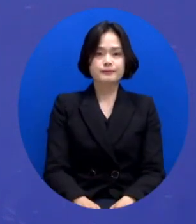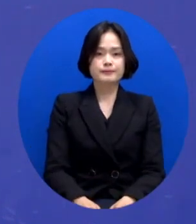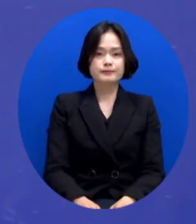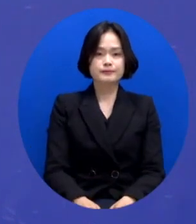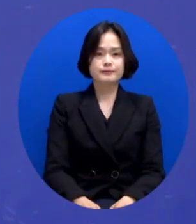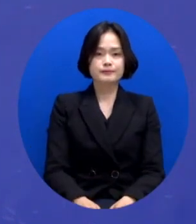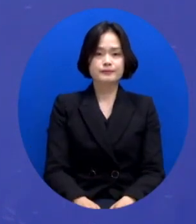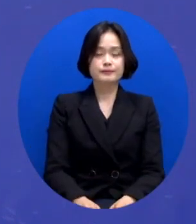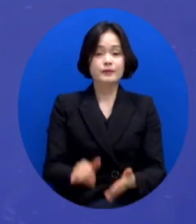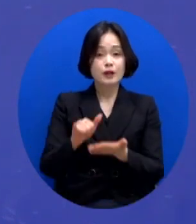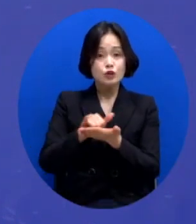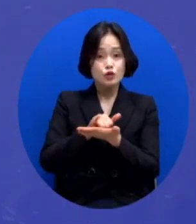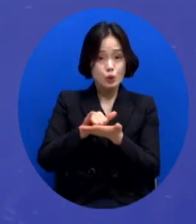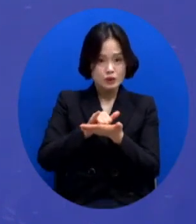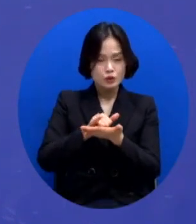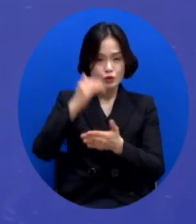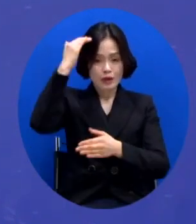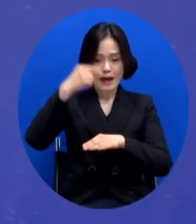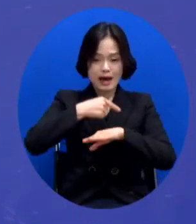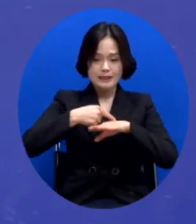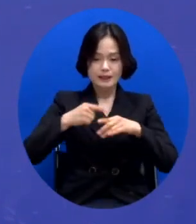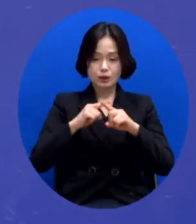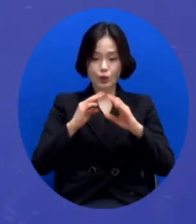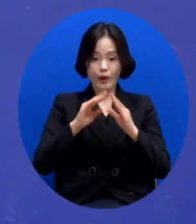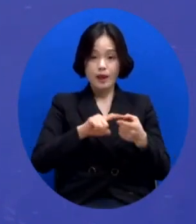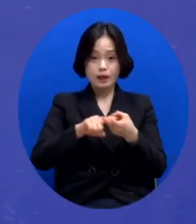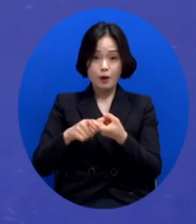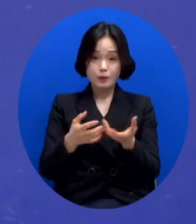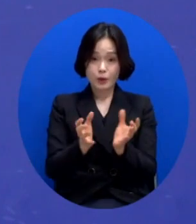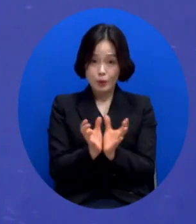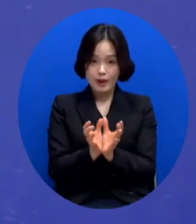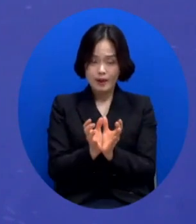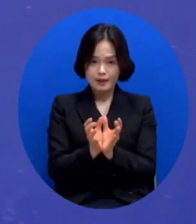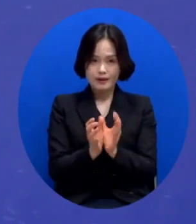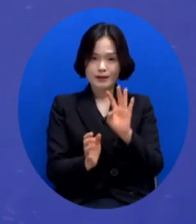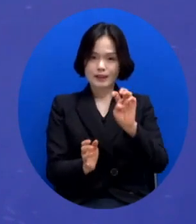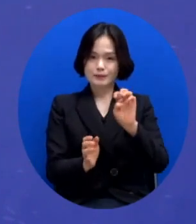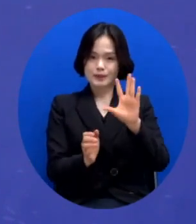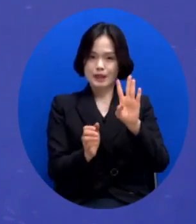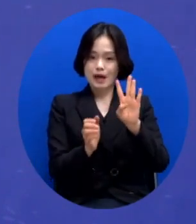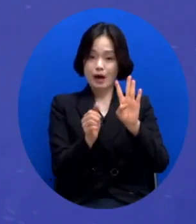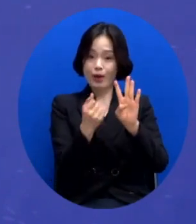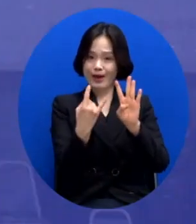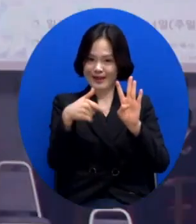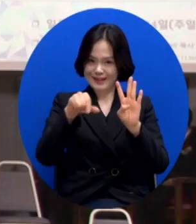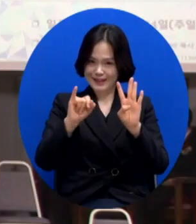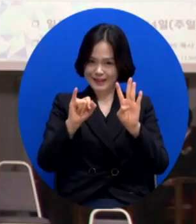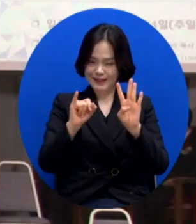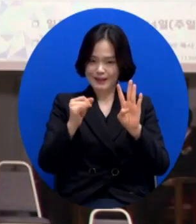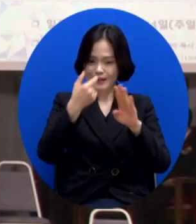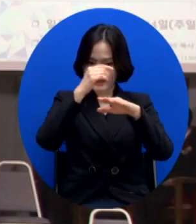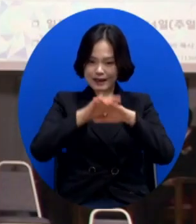기대 뉴욕 지구 한인교회 협의회 가 이민 사회와 함께하는 신년 하례 배려의 개최했습니다